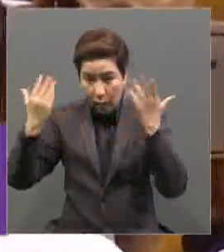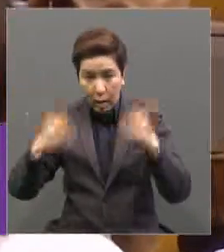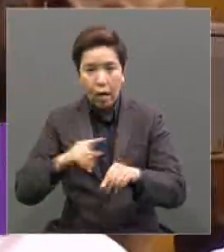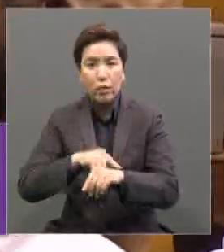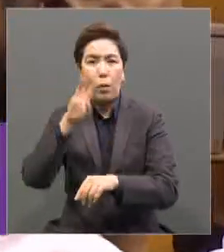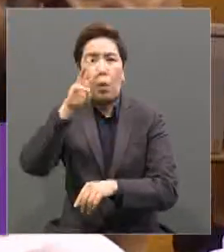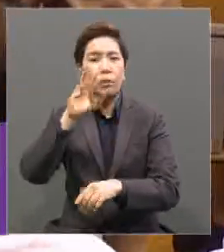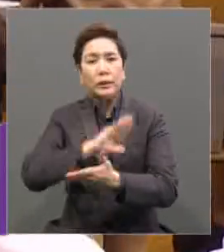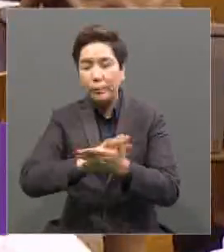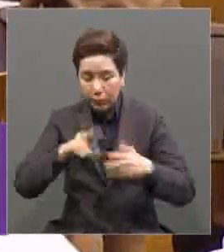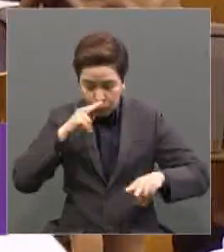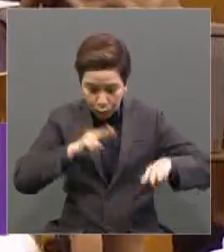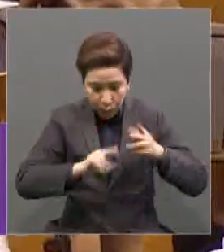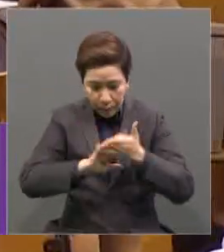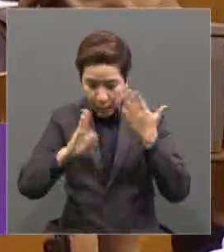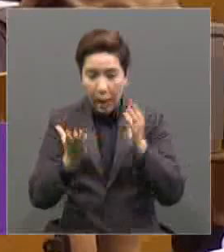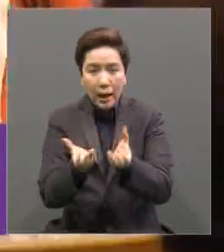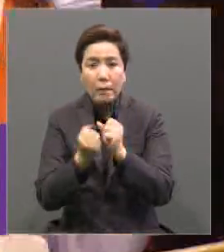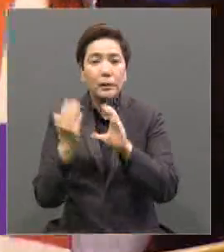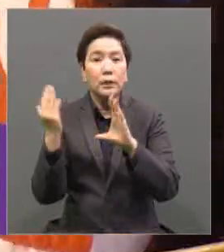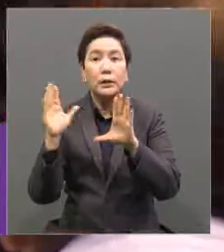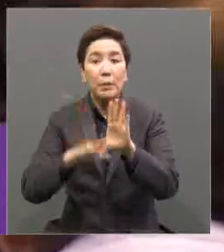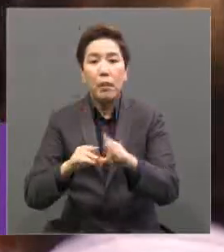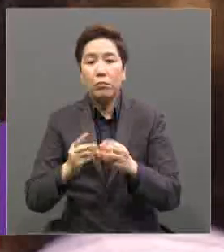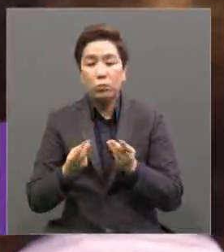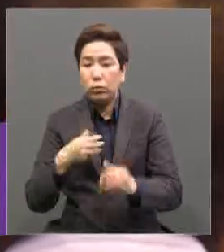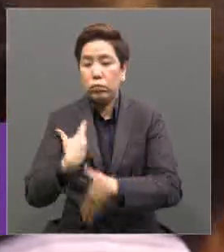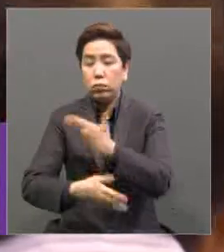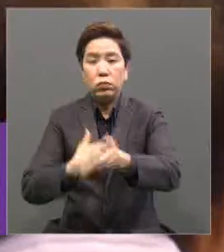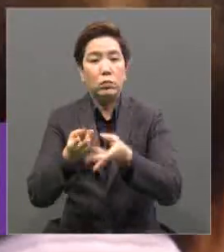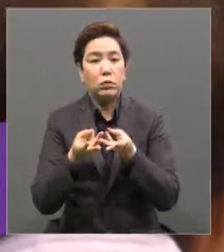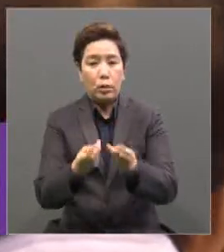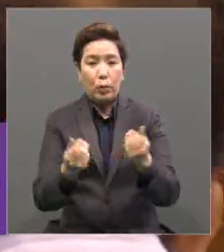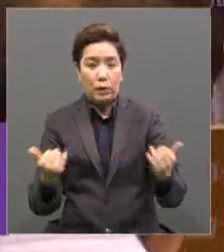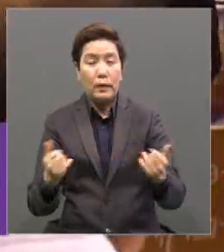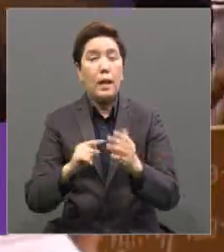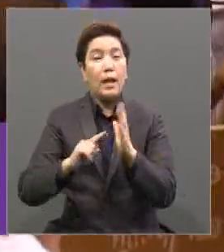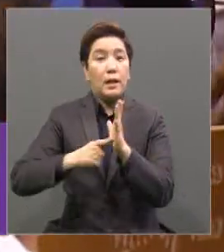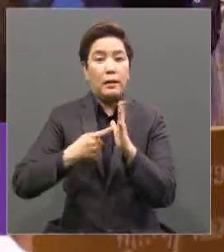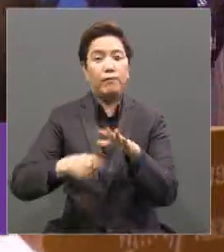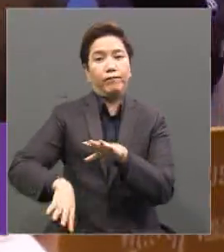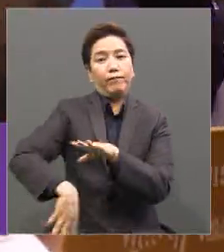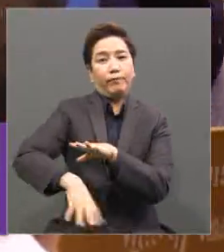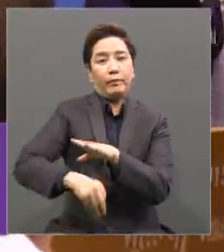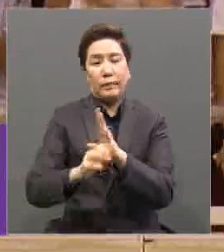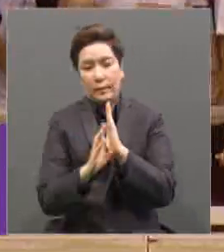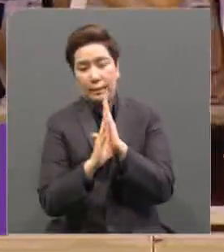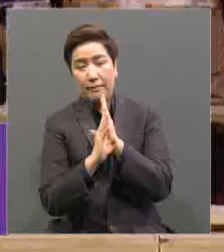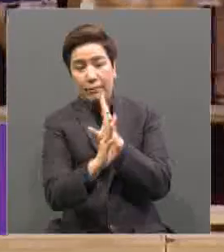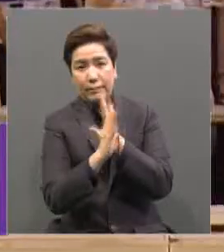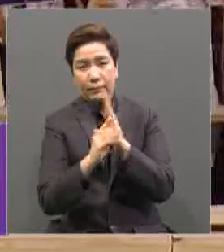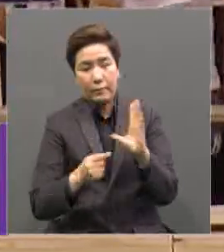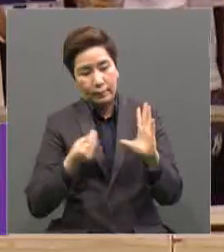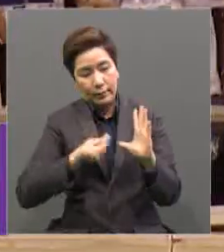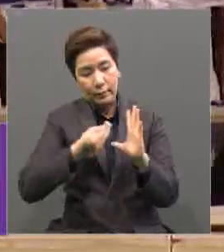า6นาฬิกาการรับสมัครจึงเป็นไปด้วยความรวดเร็วครับเริ่มจากการจับลำดับการยื่นใบสมั